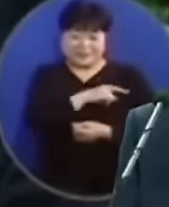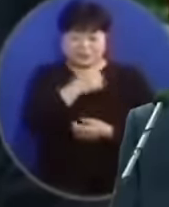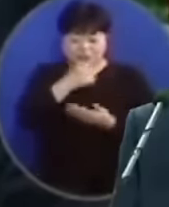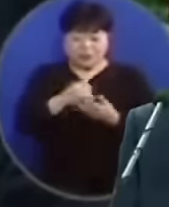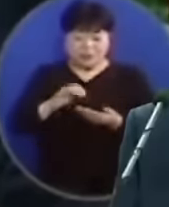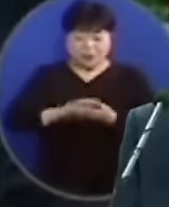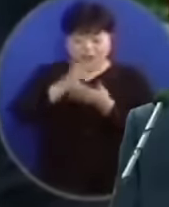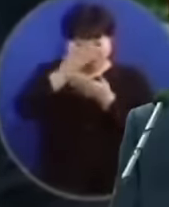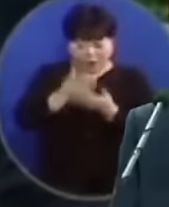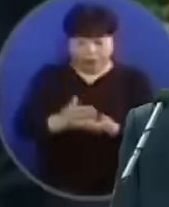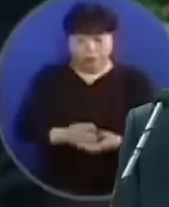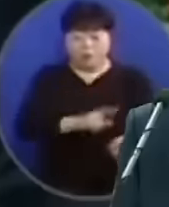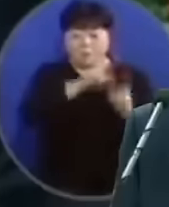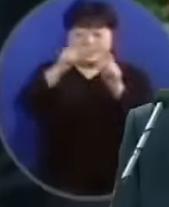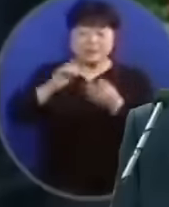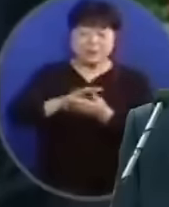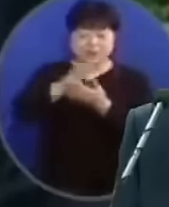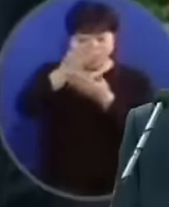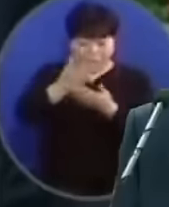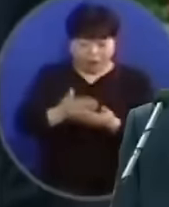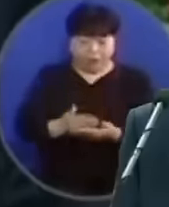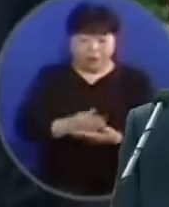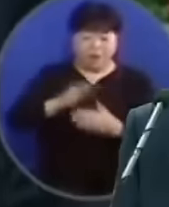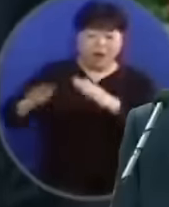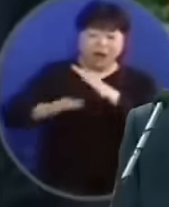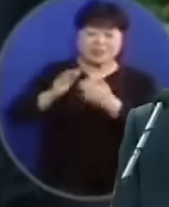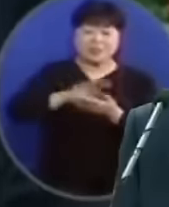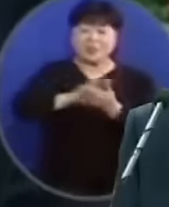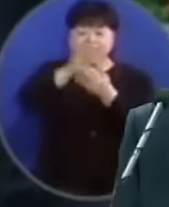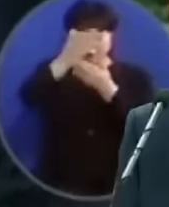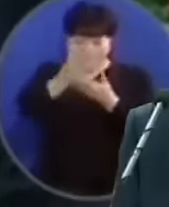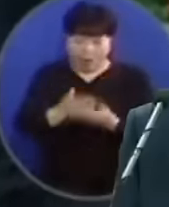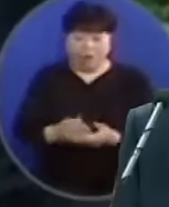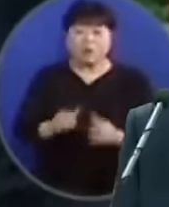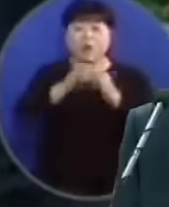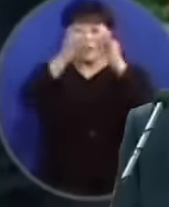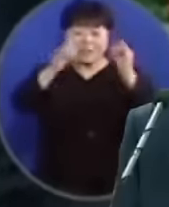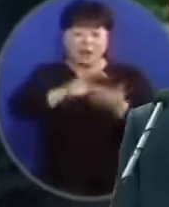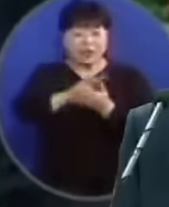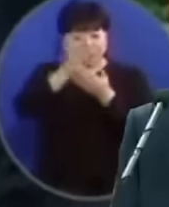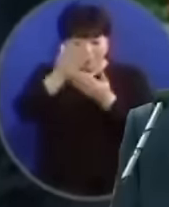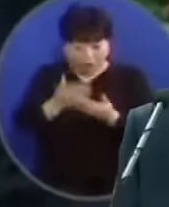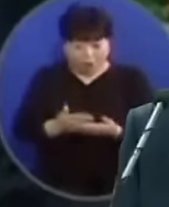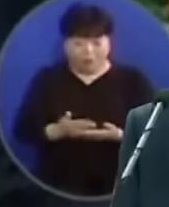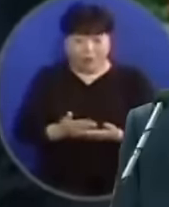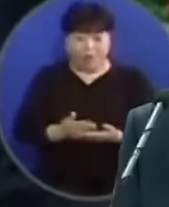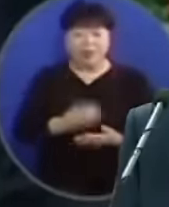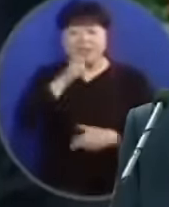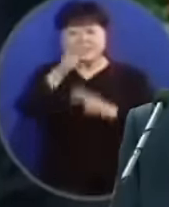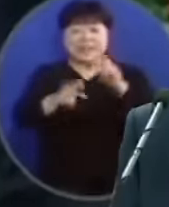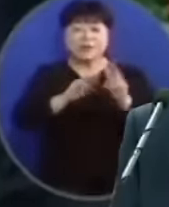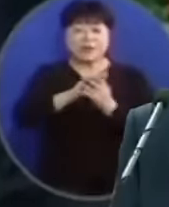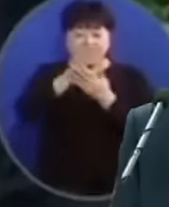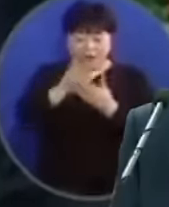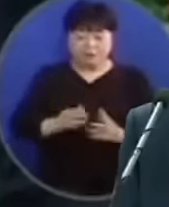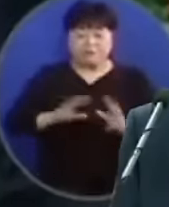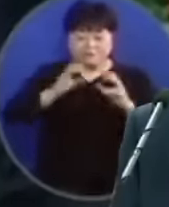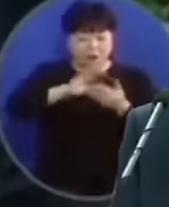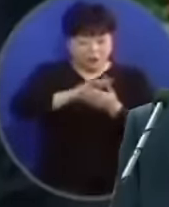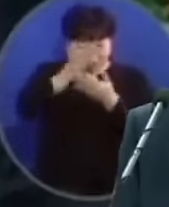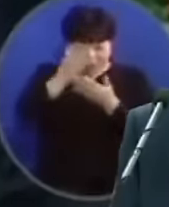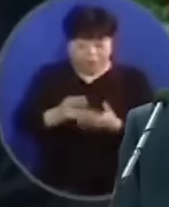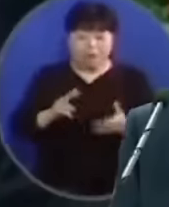변화되고 생활이 변화되고 가정이 변화되고 사회가 변화되고 사업이 변화되고 국가가